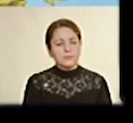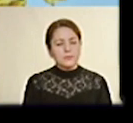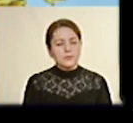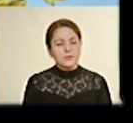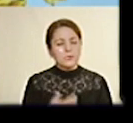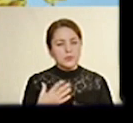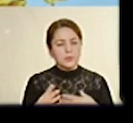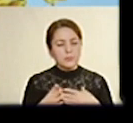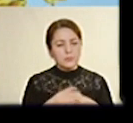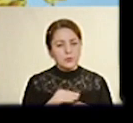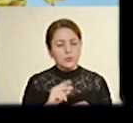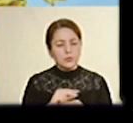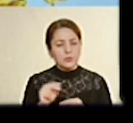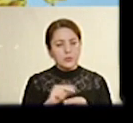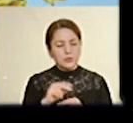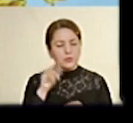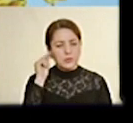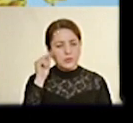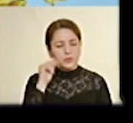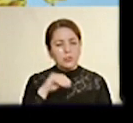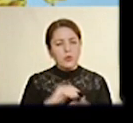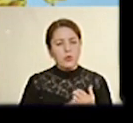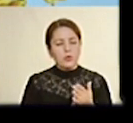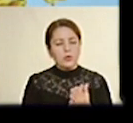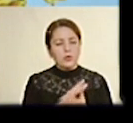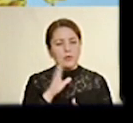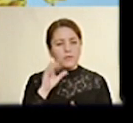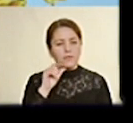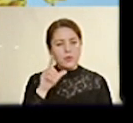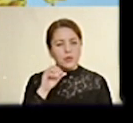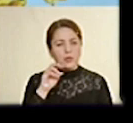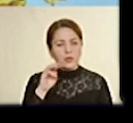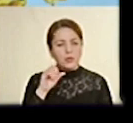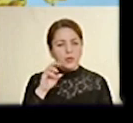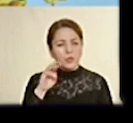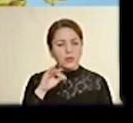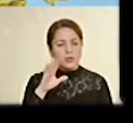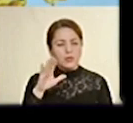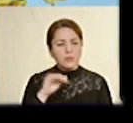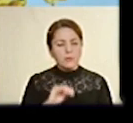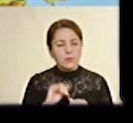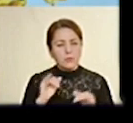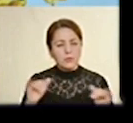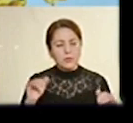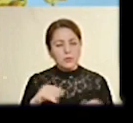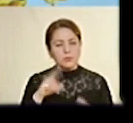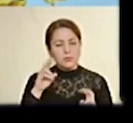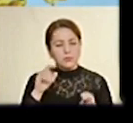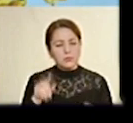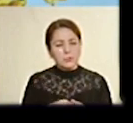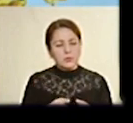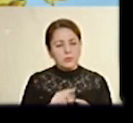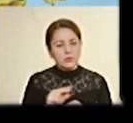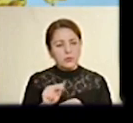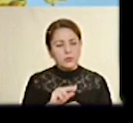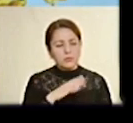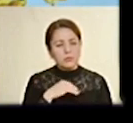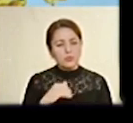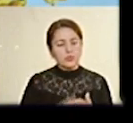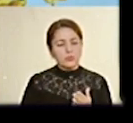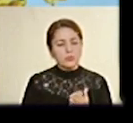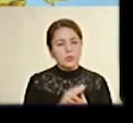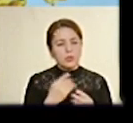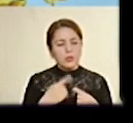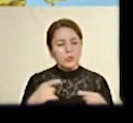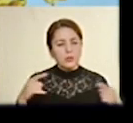Biz sizlar bilan o'tgan darsda o'simliklarni vegetativ ko'payish mavzularini ham o'tgan edik. Ya'ni o'simliklar